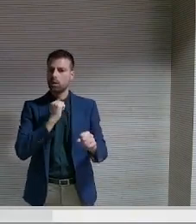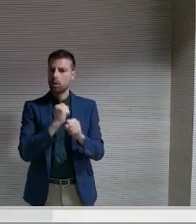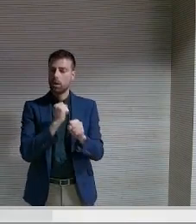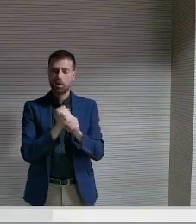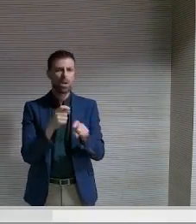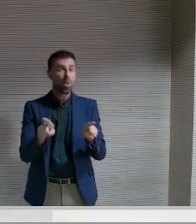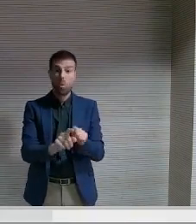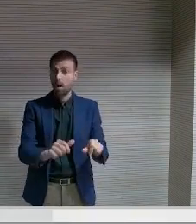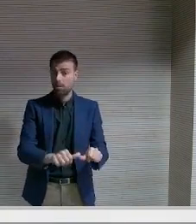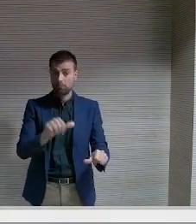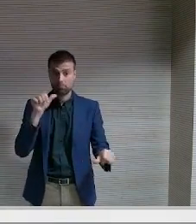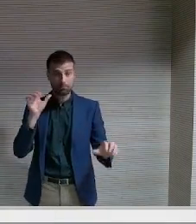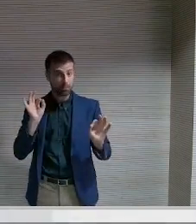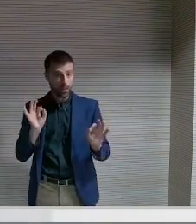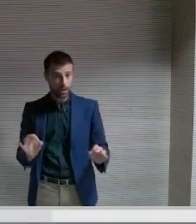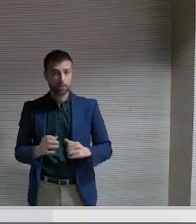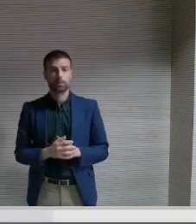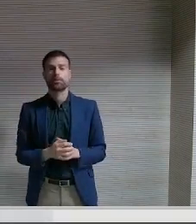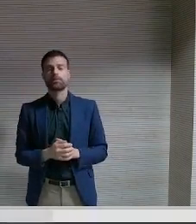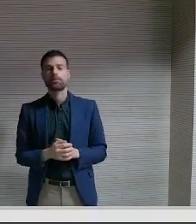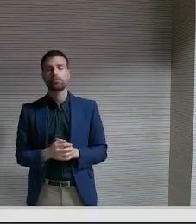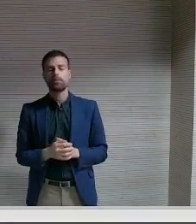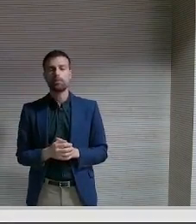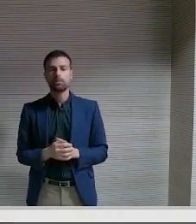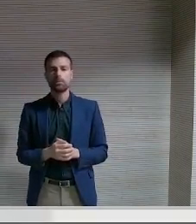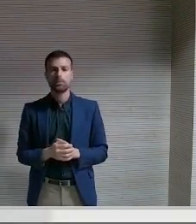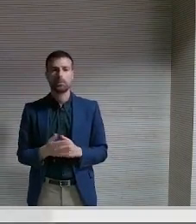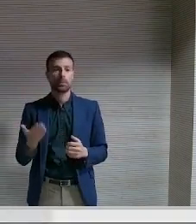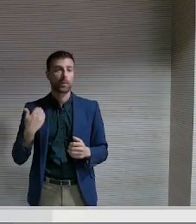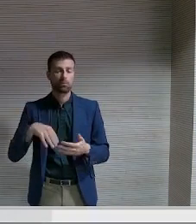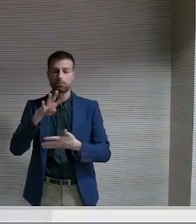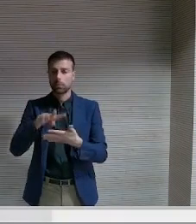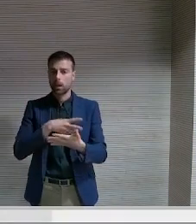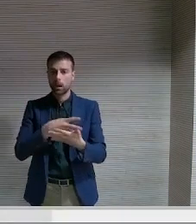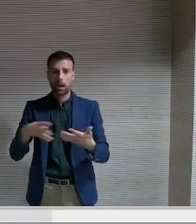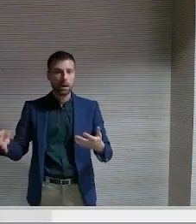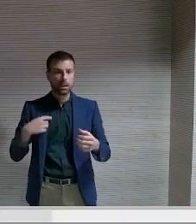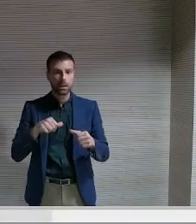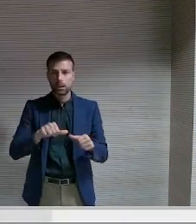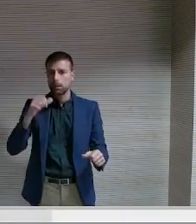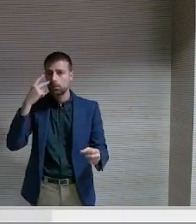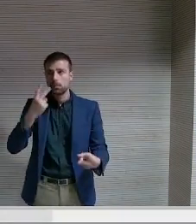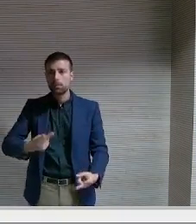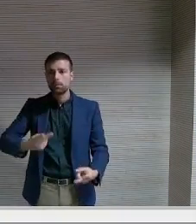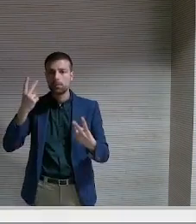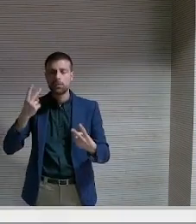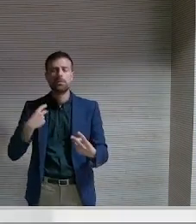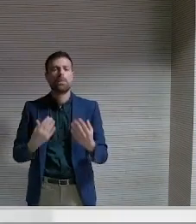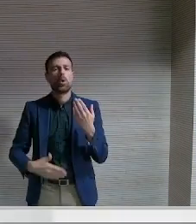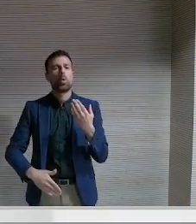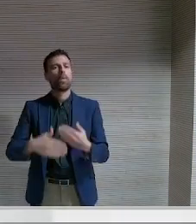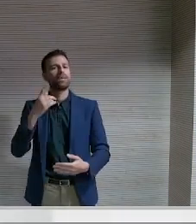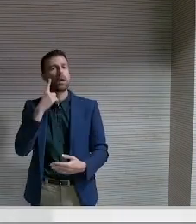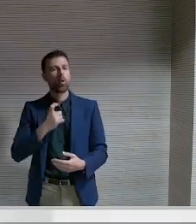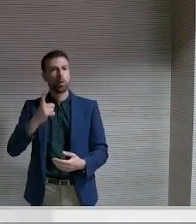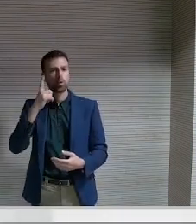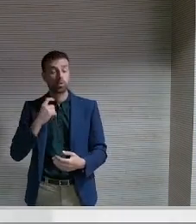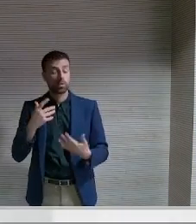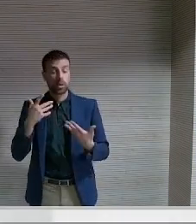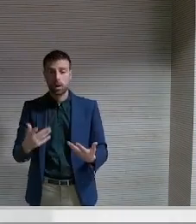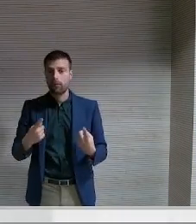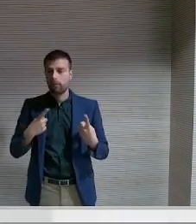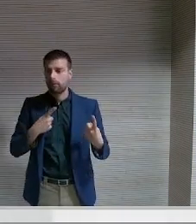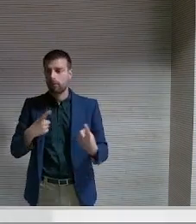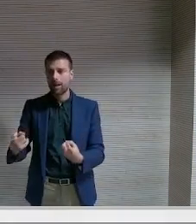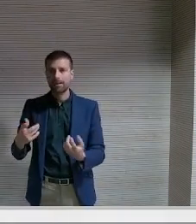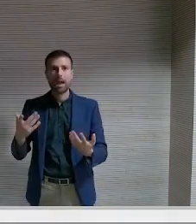sempre, d'altra banda. Probablement a nivell de calendari doncs ens hem de començar a acostumar a que el que